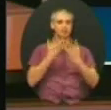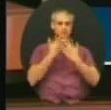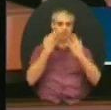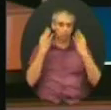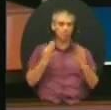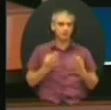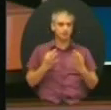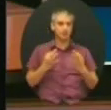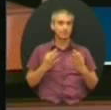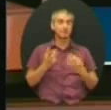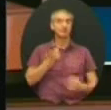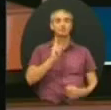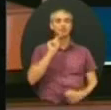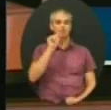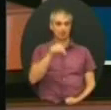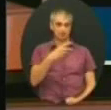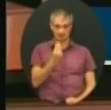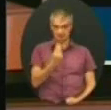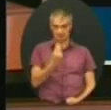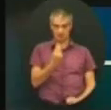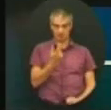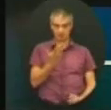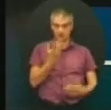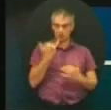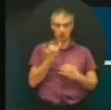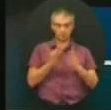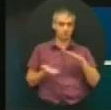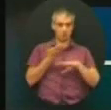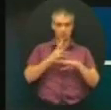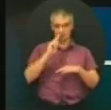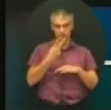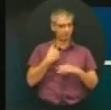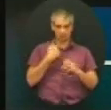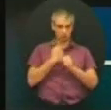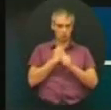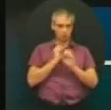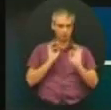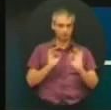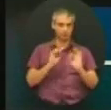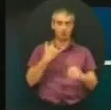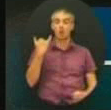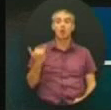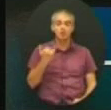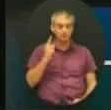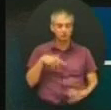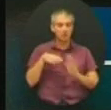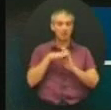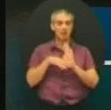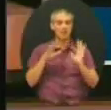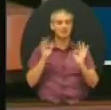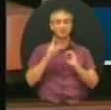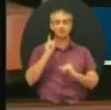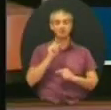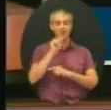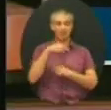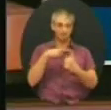ברורים, ברורים. אז מה? מי מגיע, רגע, רגע, שנייה. זה כל פעם עולה עוד פעם ואנחנו לא עושים מעשה. כל פעם יש כללי טקס ברורים, מי שצריך